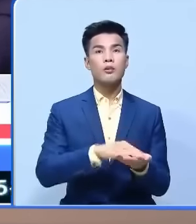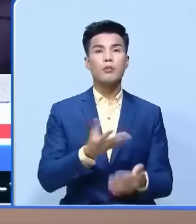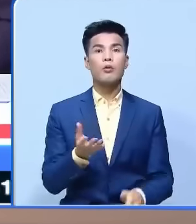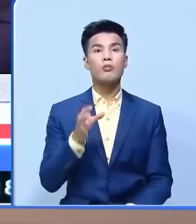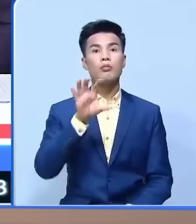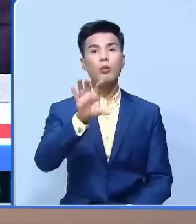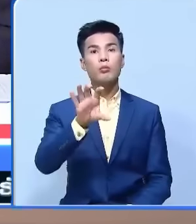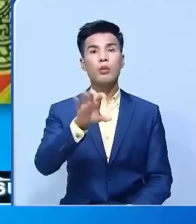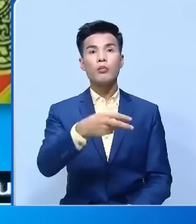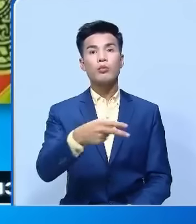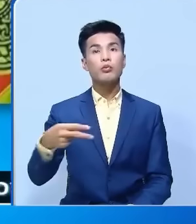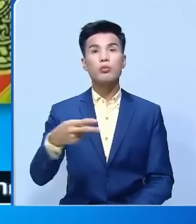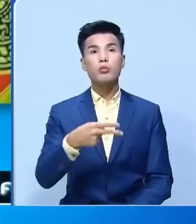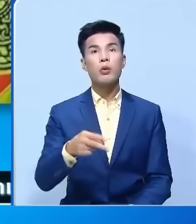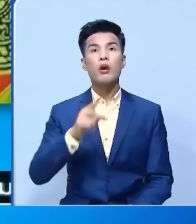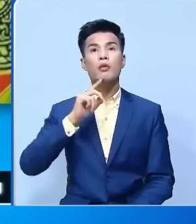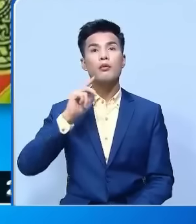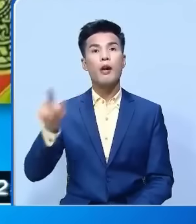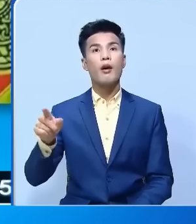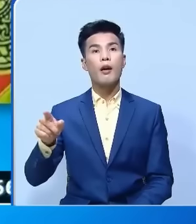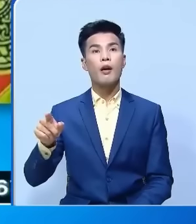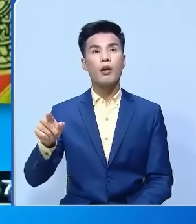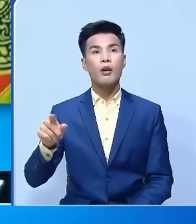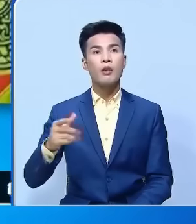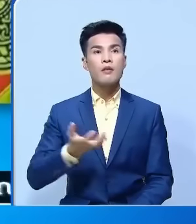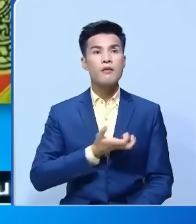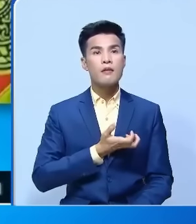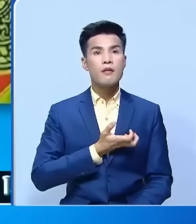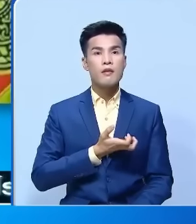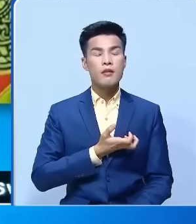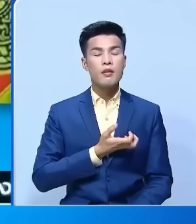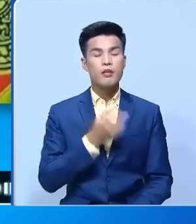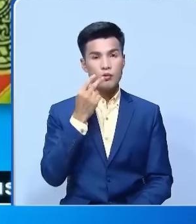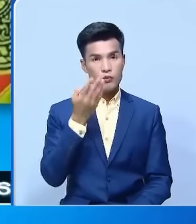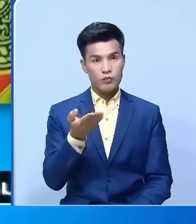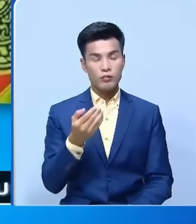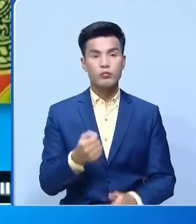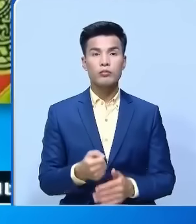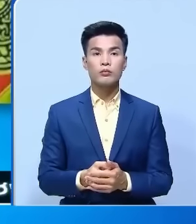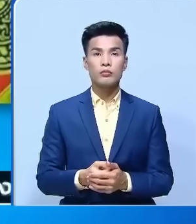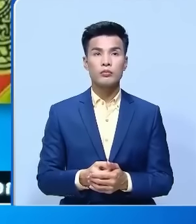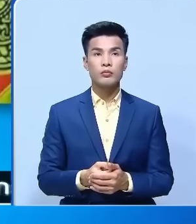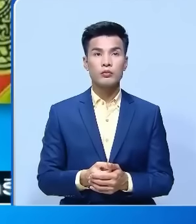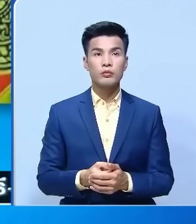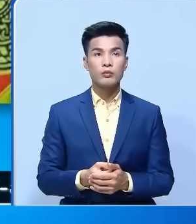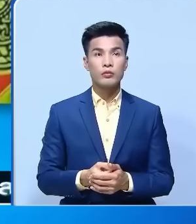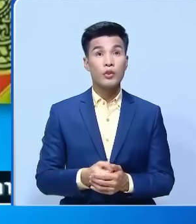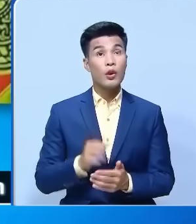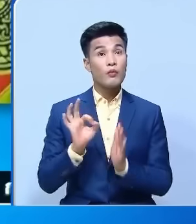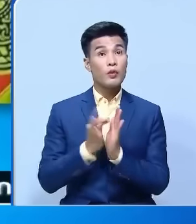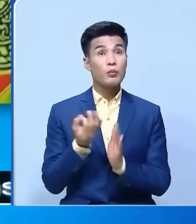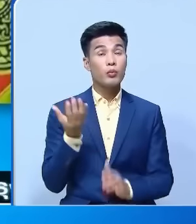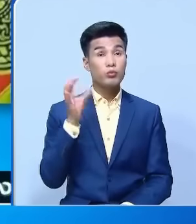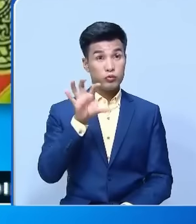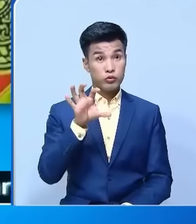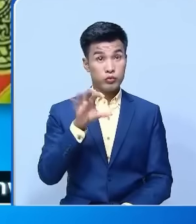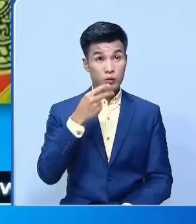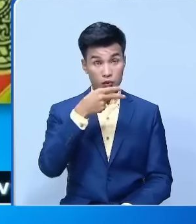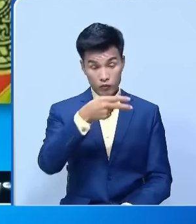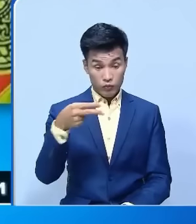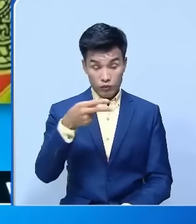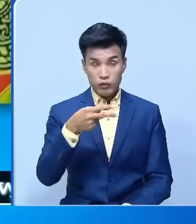ก็เขียนเขียนด่าเจ้าหน้าที่น่ะลักษณะเหมือนอาฆาตมาดร้ายเหมือนกันนะเดี๋ยวดูนะนี่นี่โพสต์ของคนที่ใช้Facebookคนนึงนะอ่านตามข้อความทั้งหมด